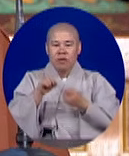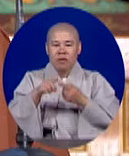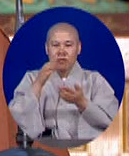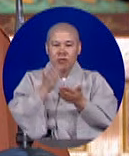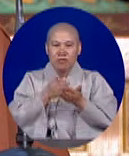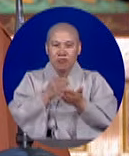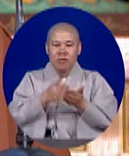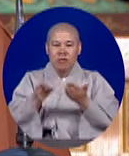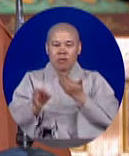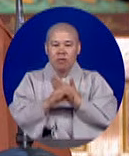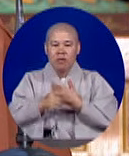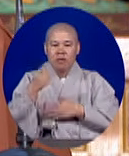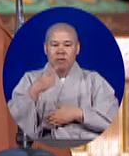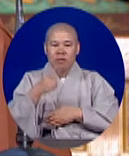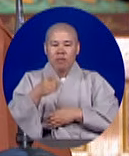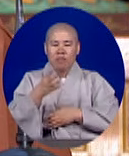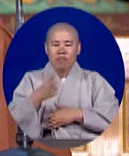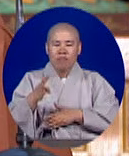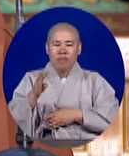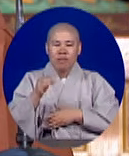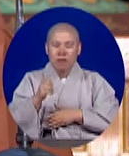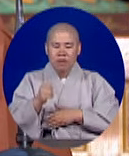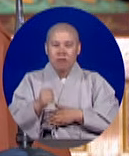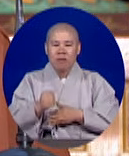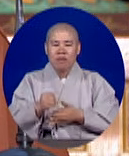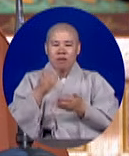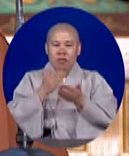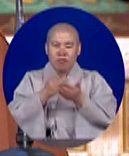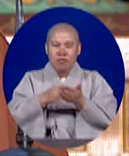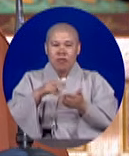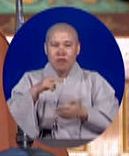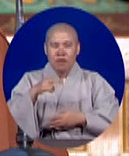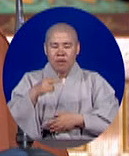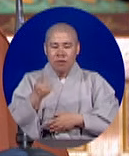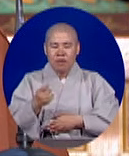천만 년을 논해도 불생불멸에 못 들어간다.